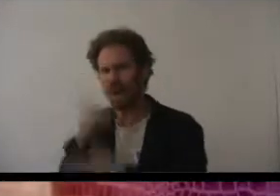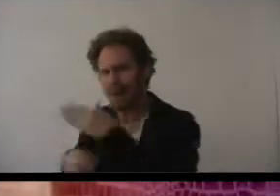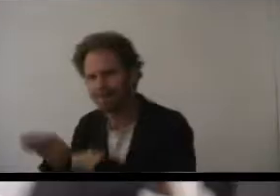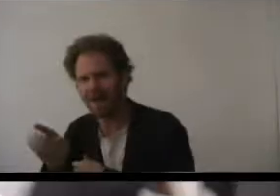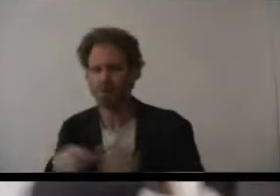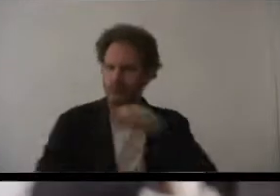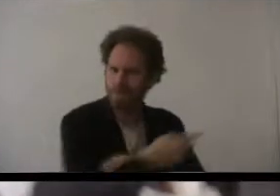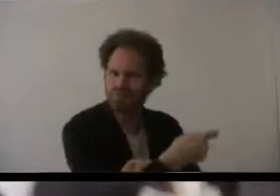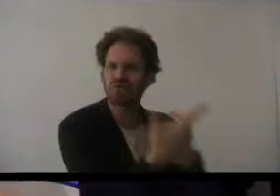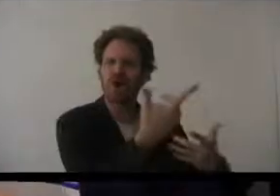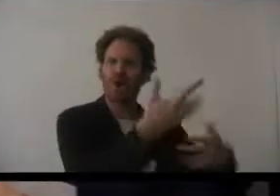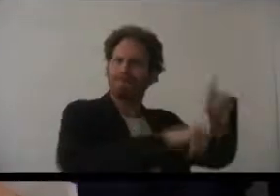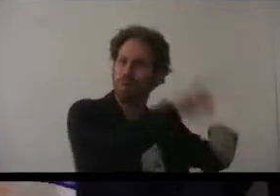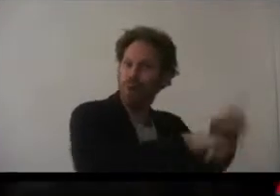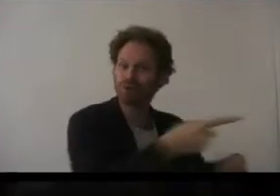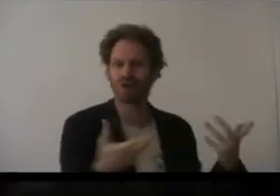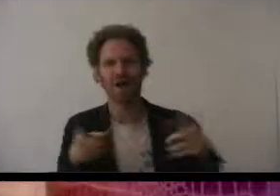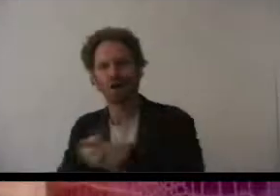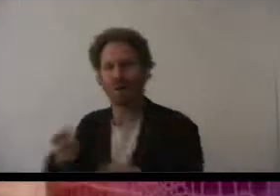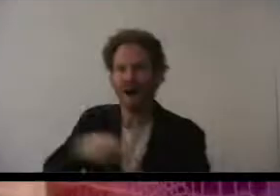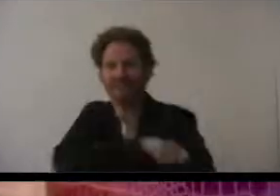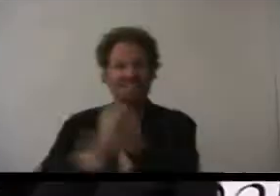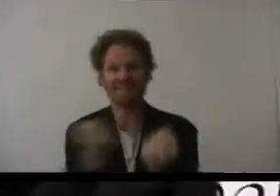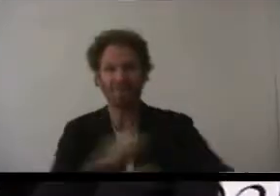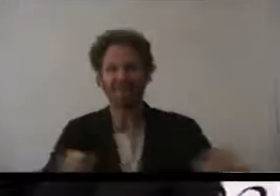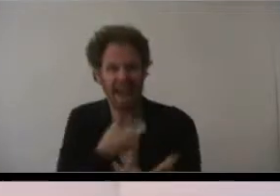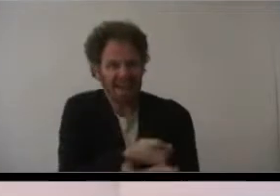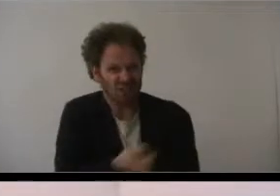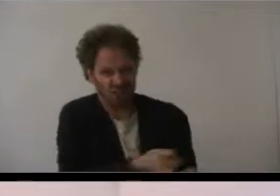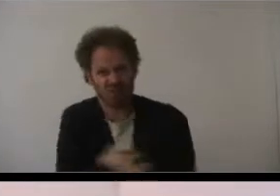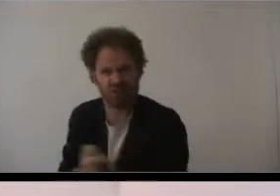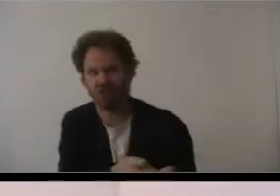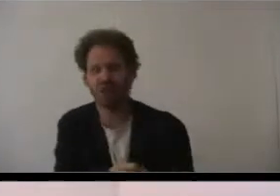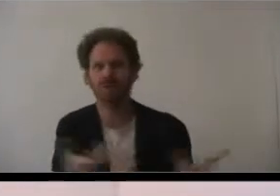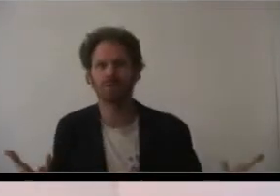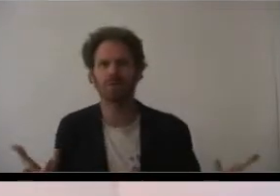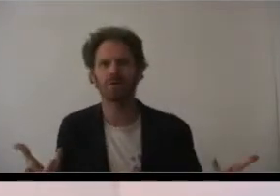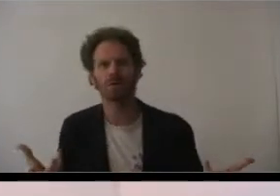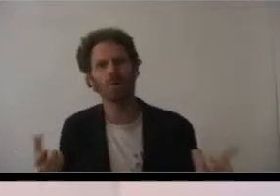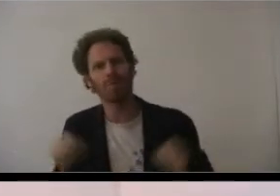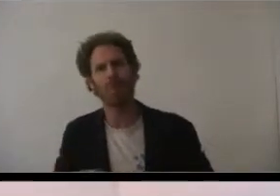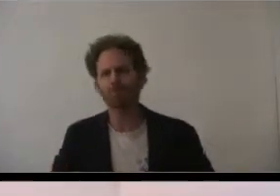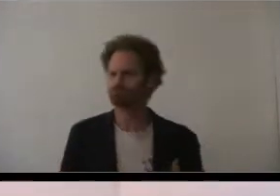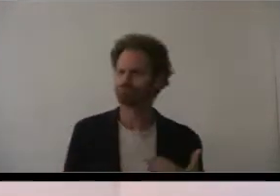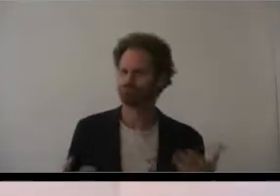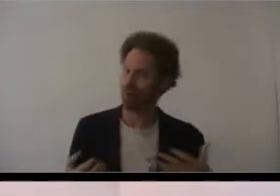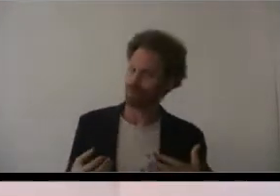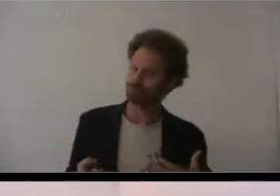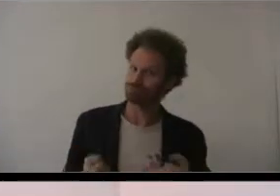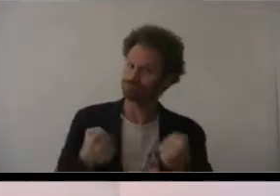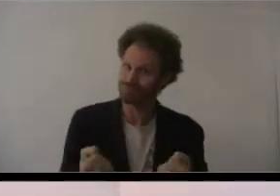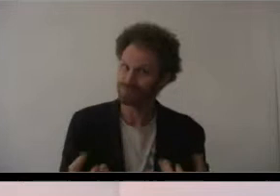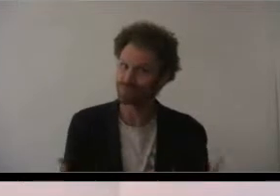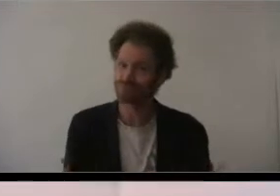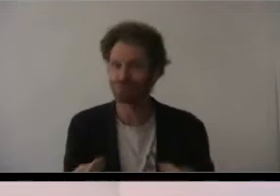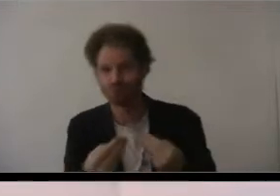tourné vers l'avenir. Dynamique. La mienque. L'énergie. Tout changer. Gagner. Qu'il me soit permis de former pour vous. Pour tous ceux qui vous